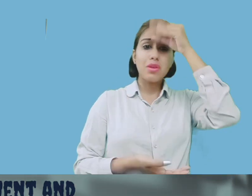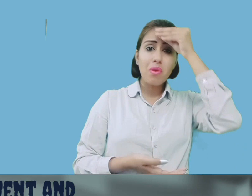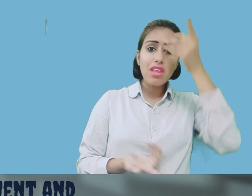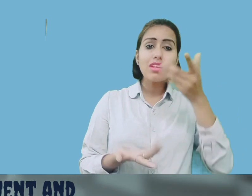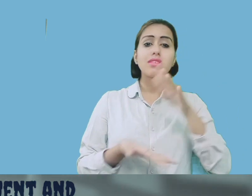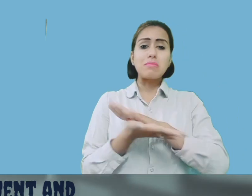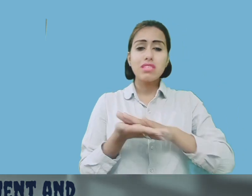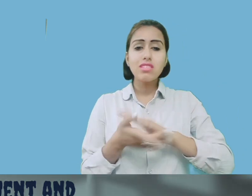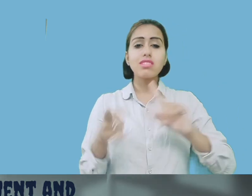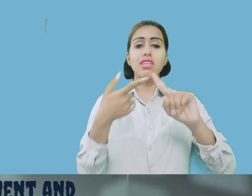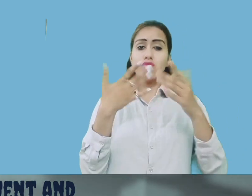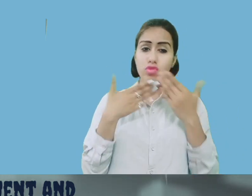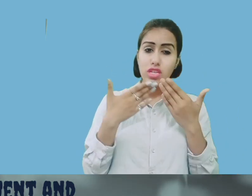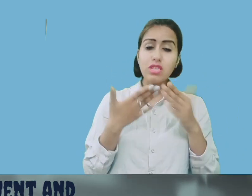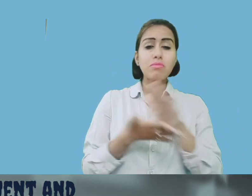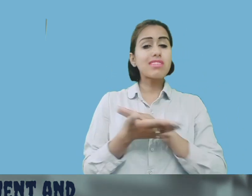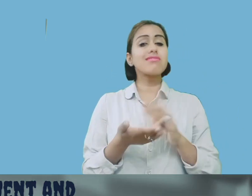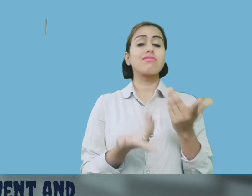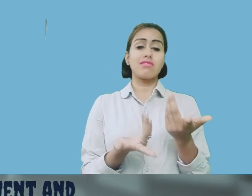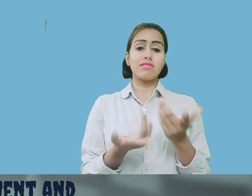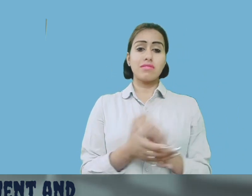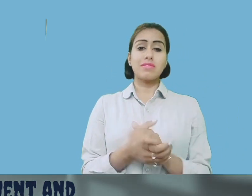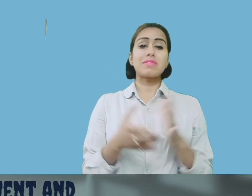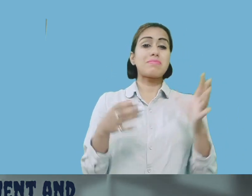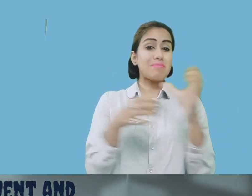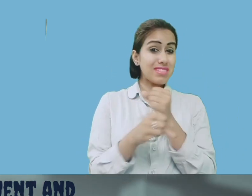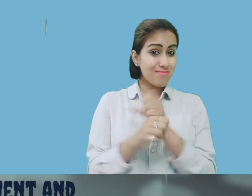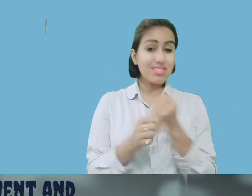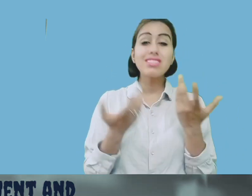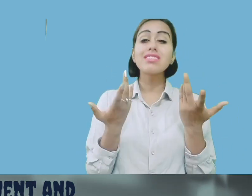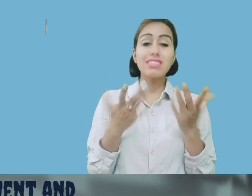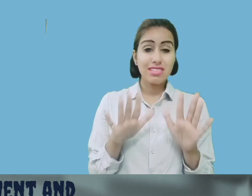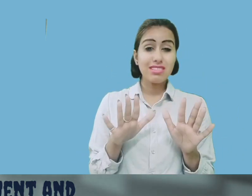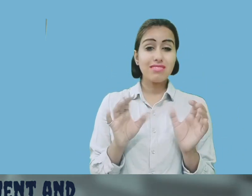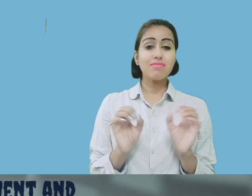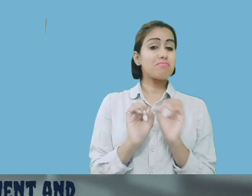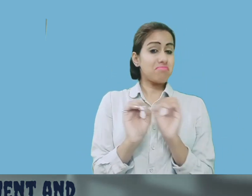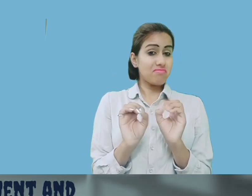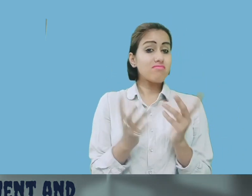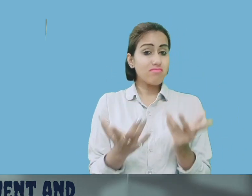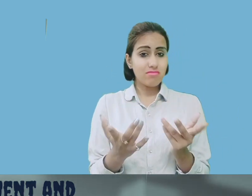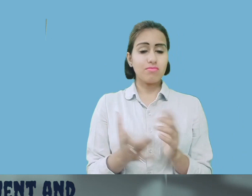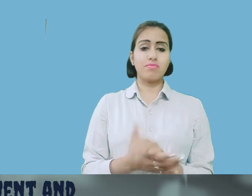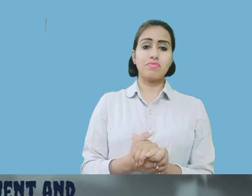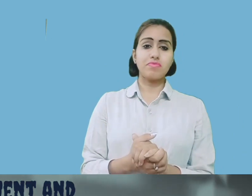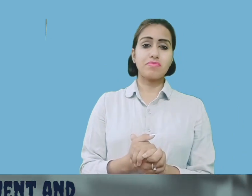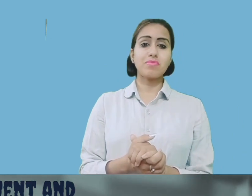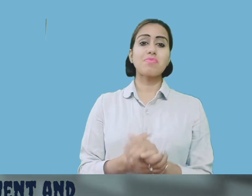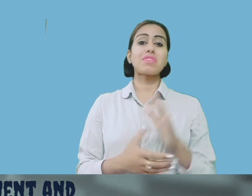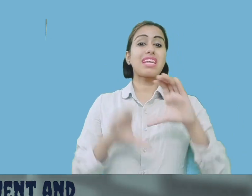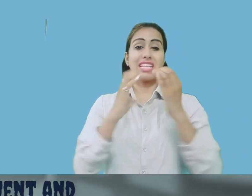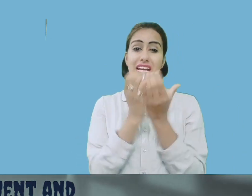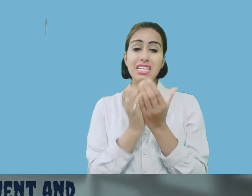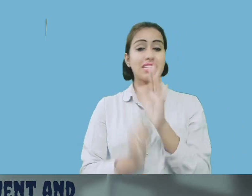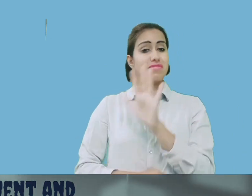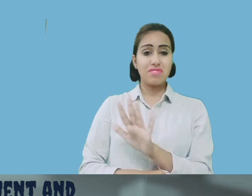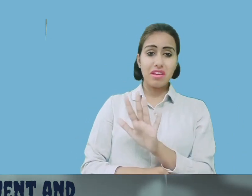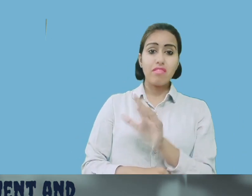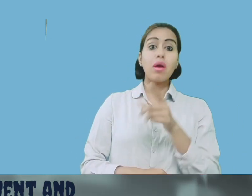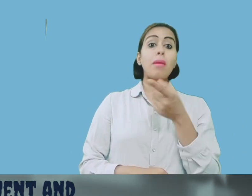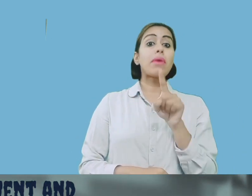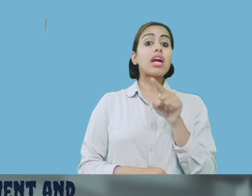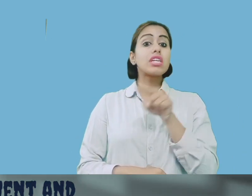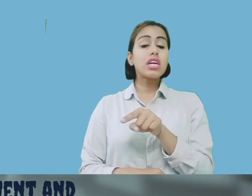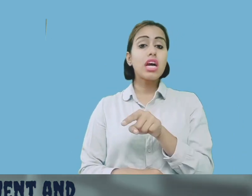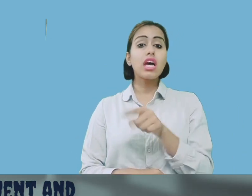बच्चों में 12th स्टैंडर्ड वाले बच्चों में ज्ञान 5th स्टैंडर्ड का है। तो ये चाहती हैं कि यहाँ पे एक ऐसी स्कूल